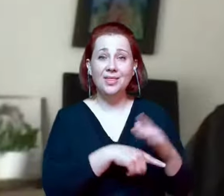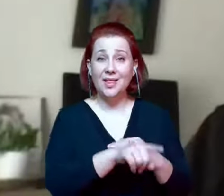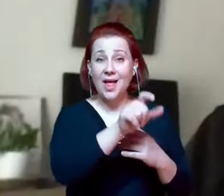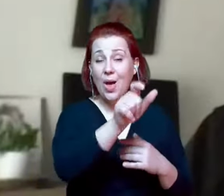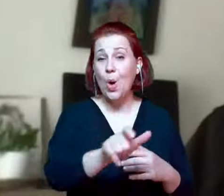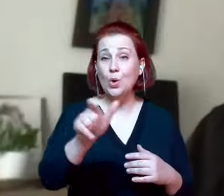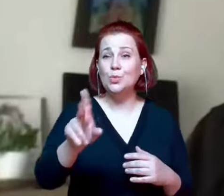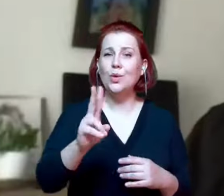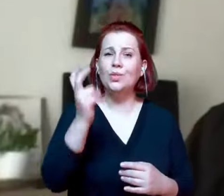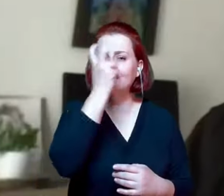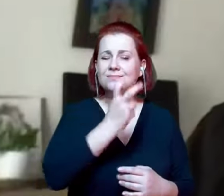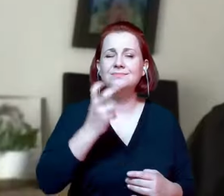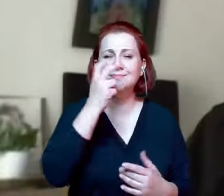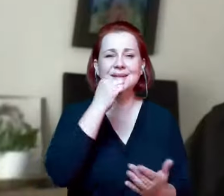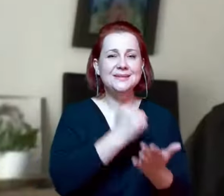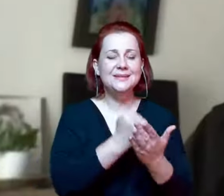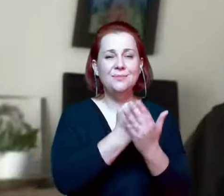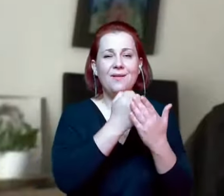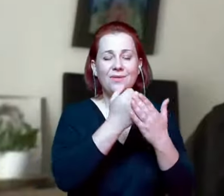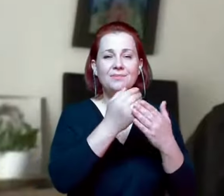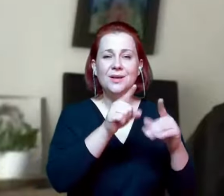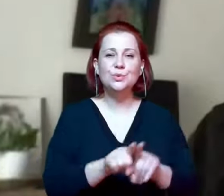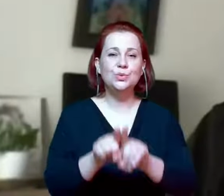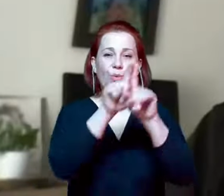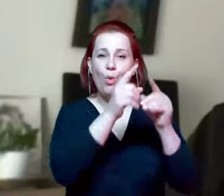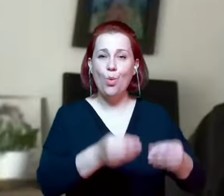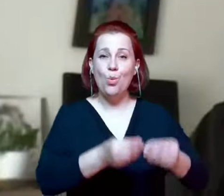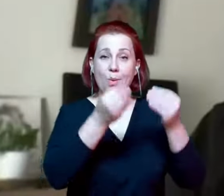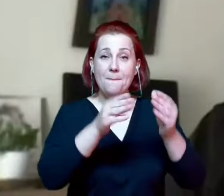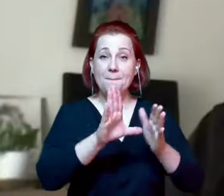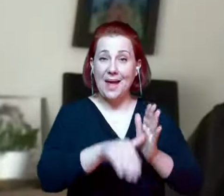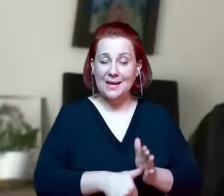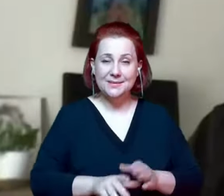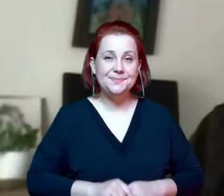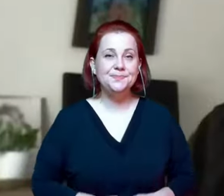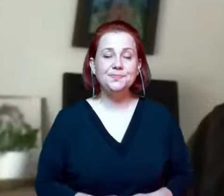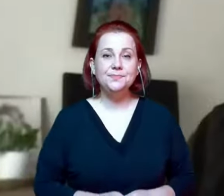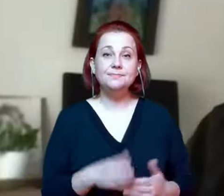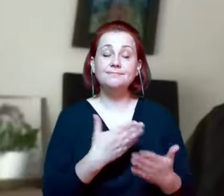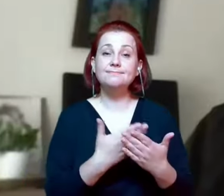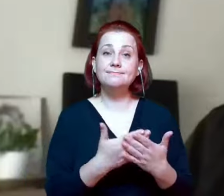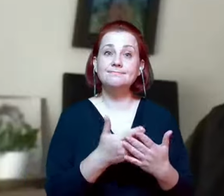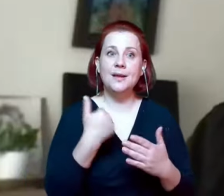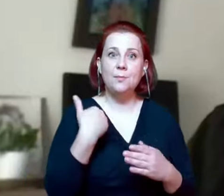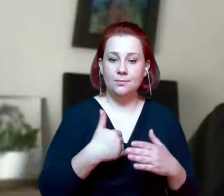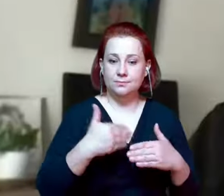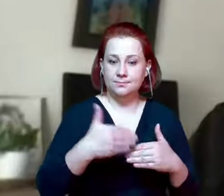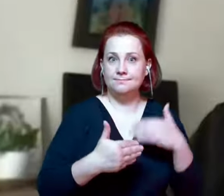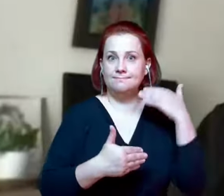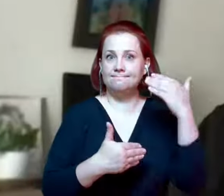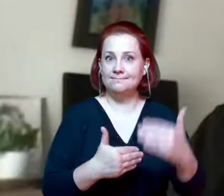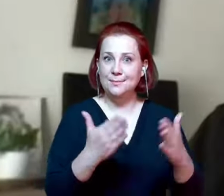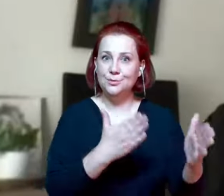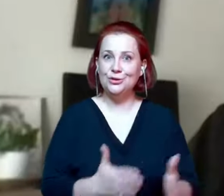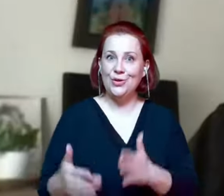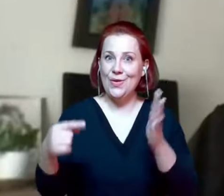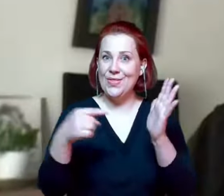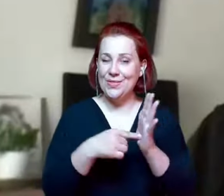zainteresowanych kwestią zrównoważonego rozwoju miast. Zatem przygotowując się do 9. edycji Światowego